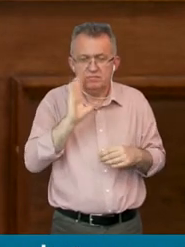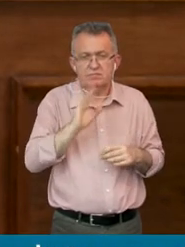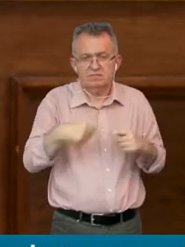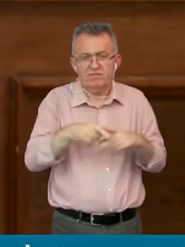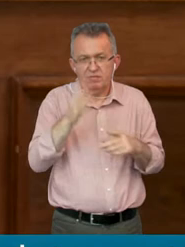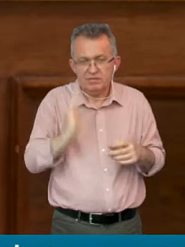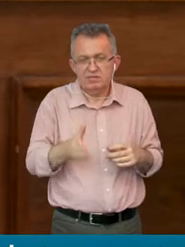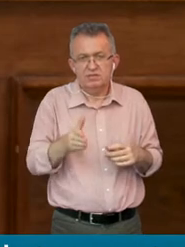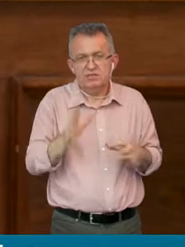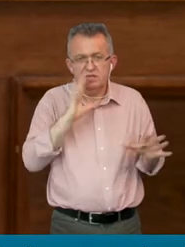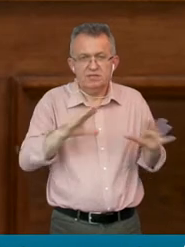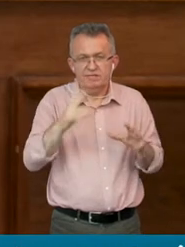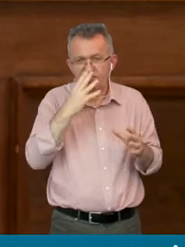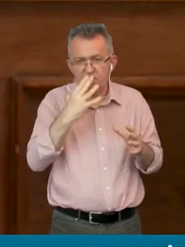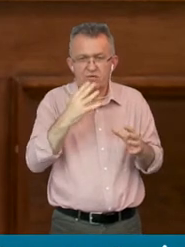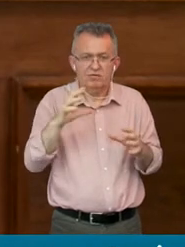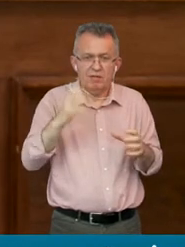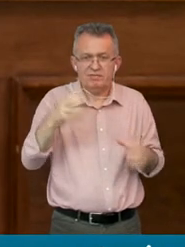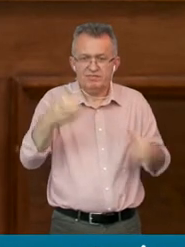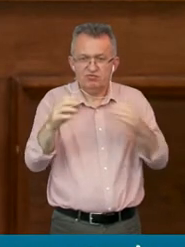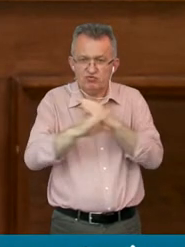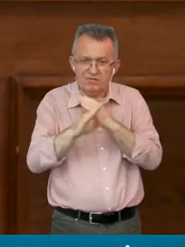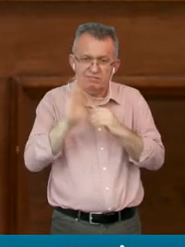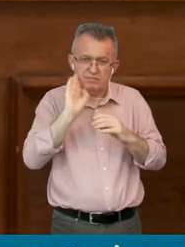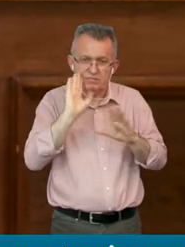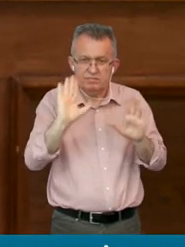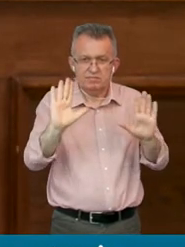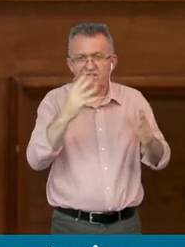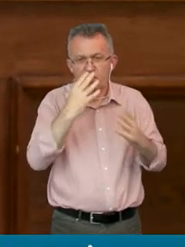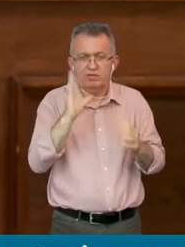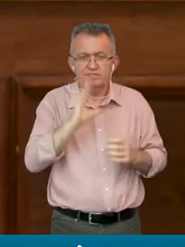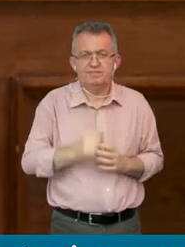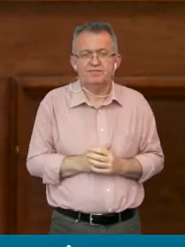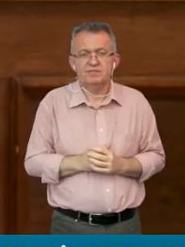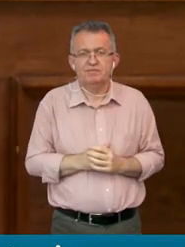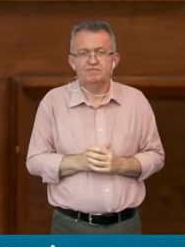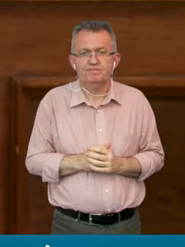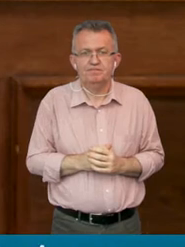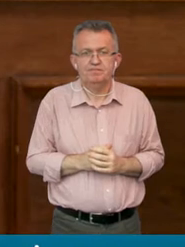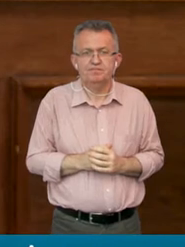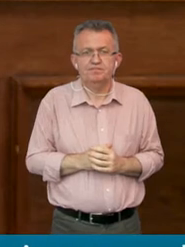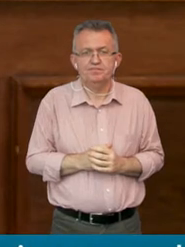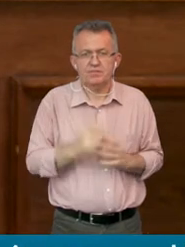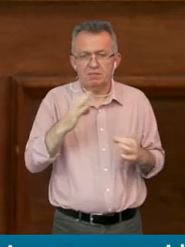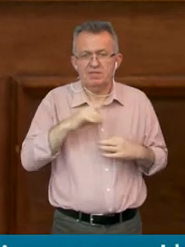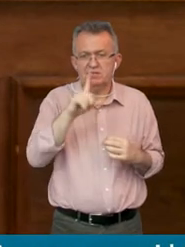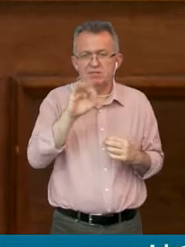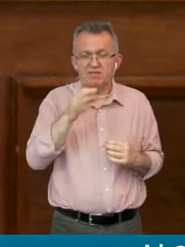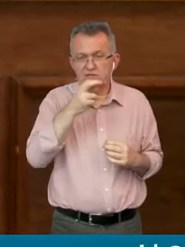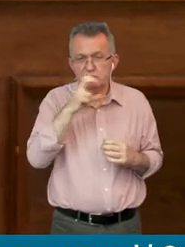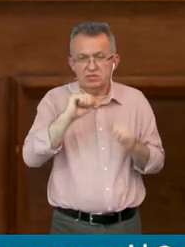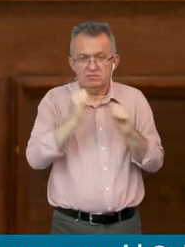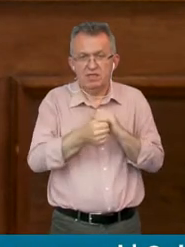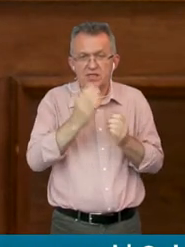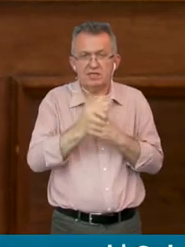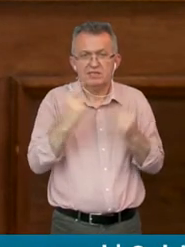oczywiście otoczenie tak, aby rzeczywiście zachować to, co jest przyrodniczo cenne. Pan Zbigniew pyta, czy zmieniła się